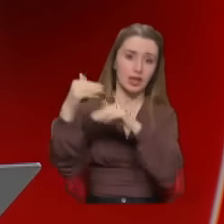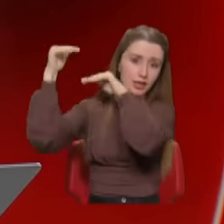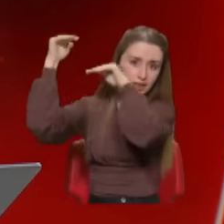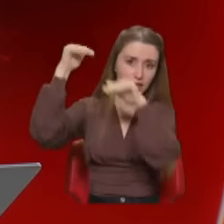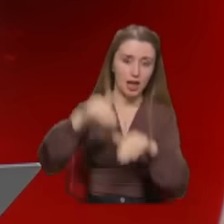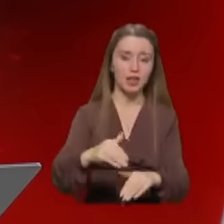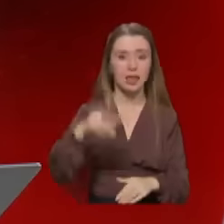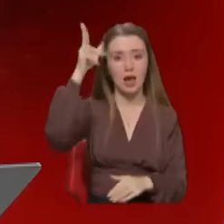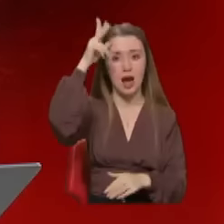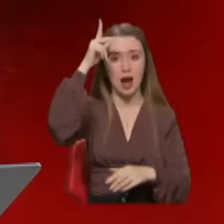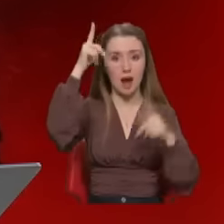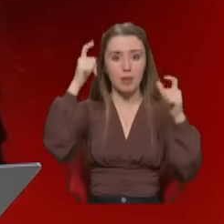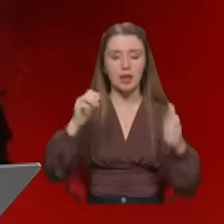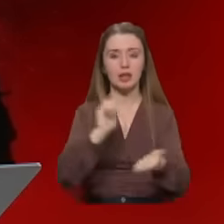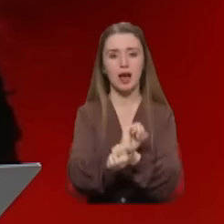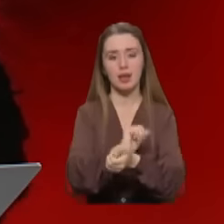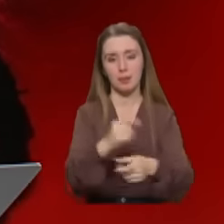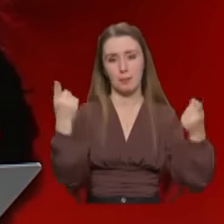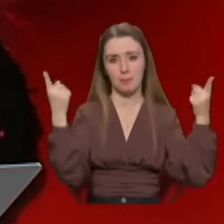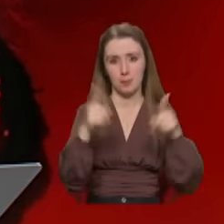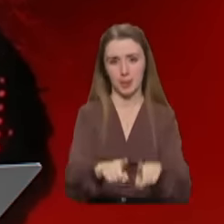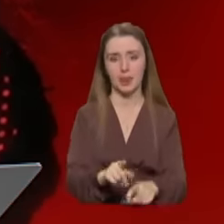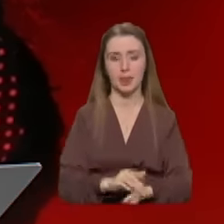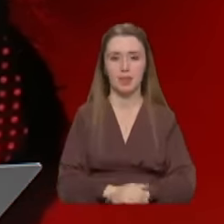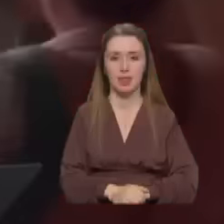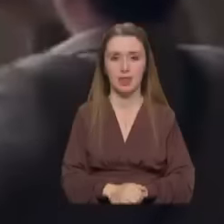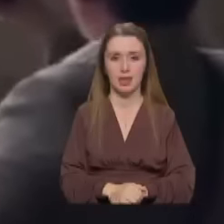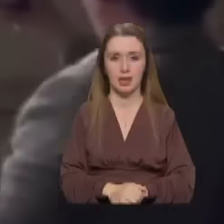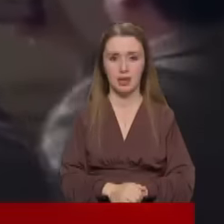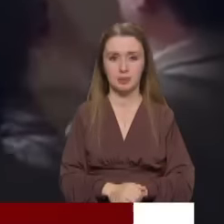Avcı Amerika'da ailesiyle bir araya geldi.